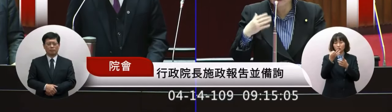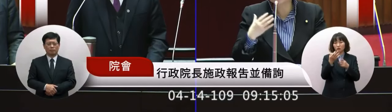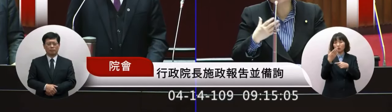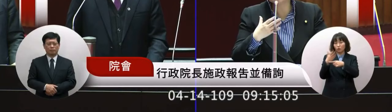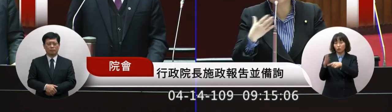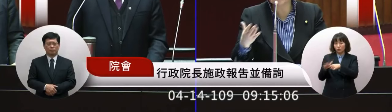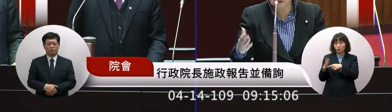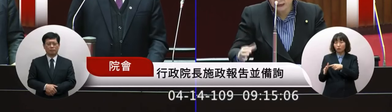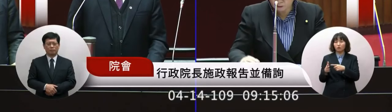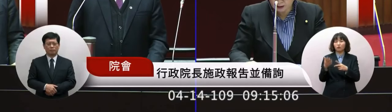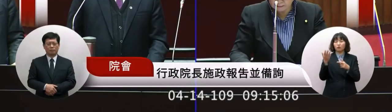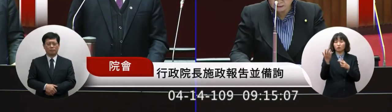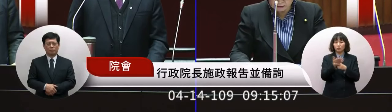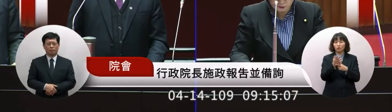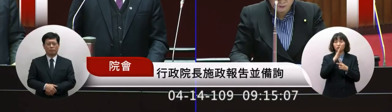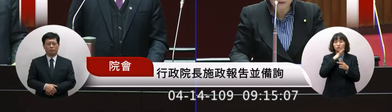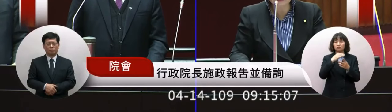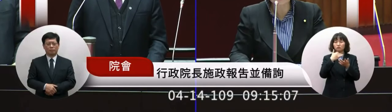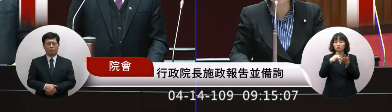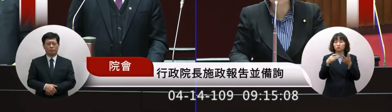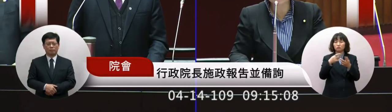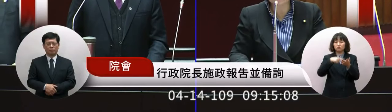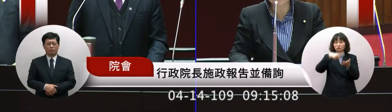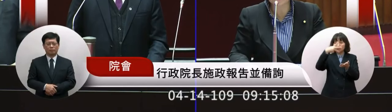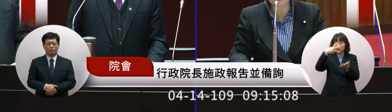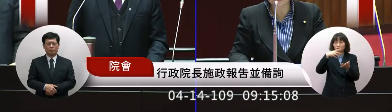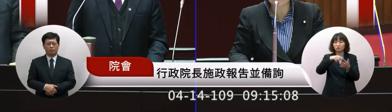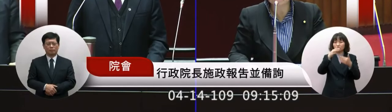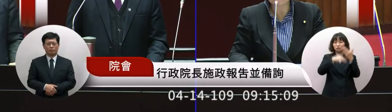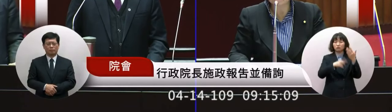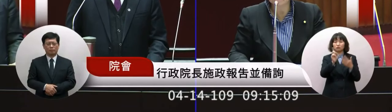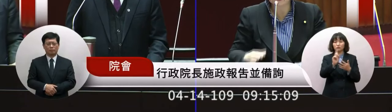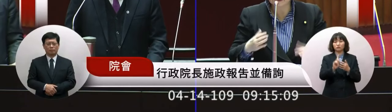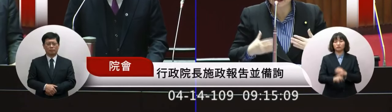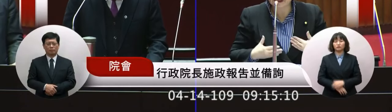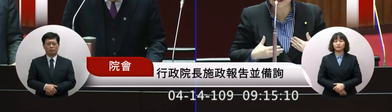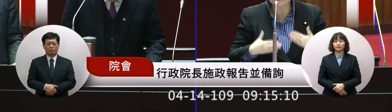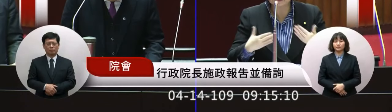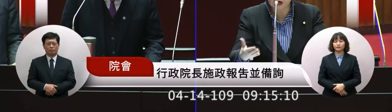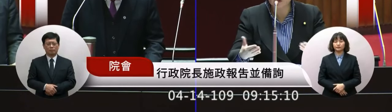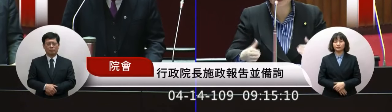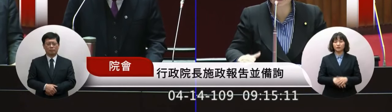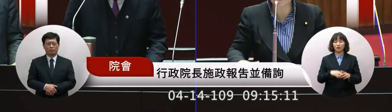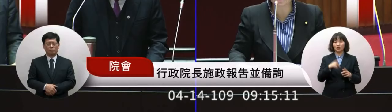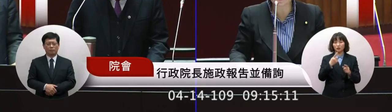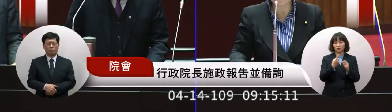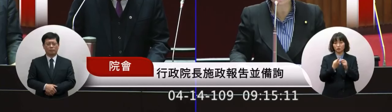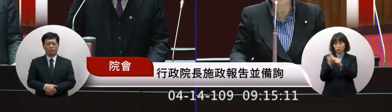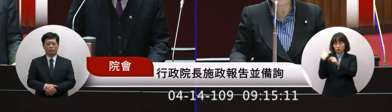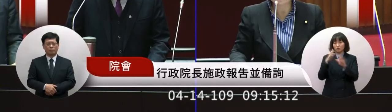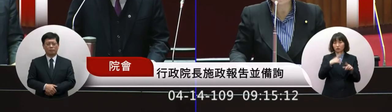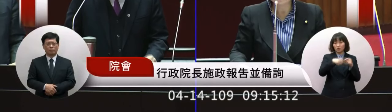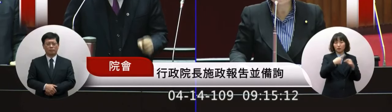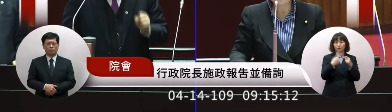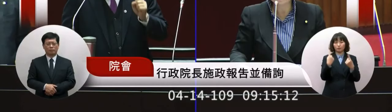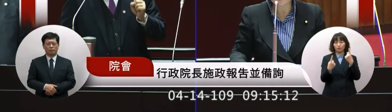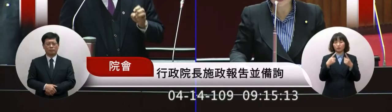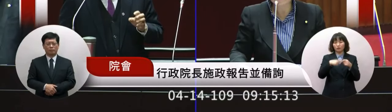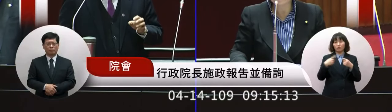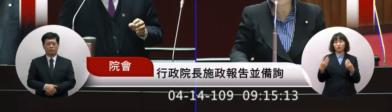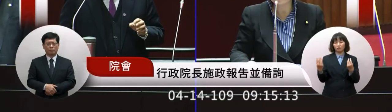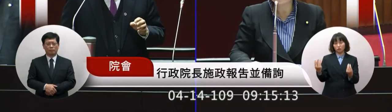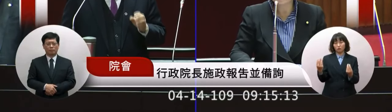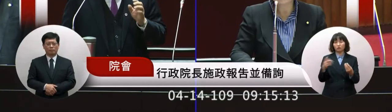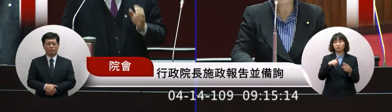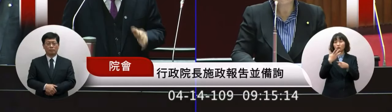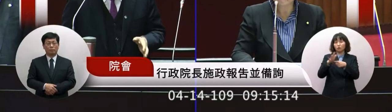个怎么几期摊还？有没有其他条件的限制呢？今年的营业额少于去年的话， 这个 怎么